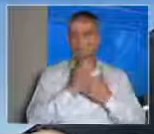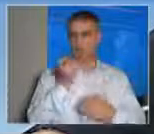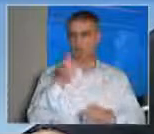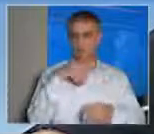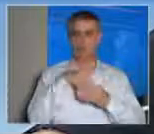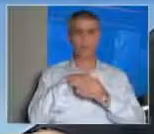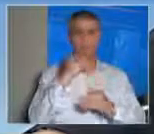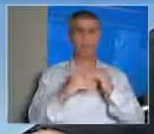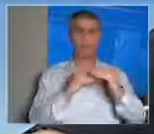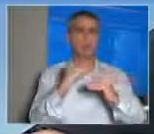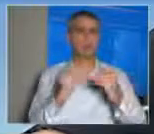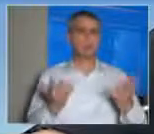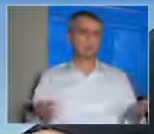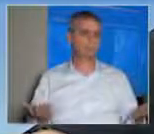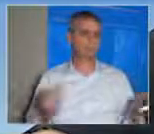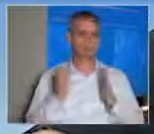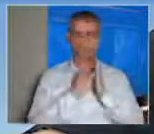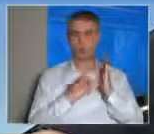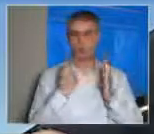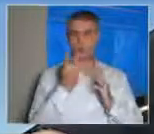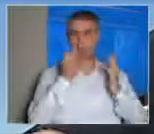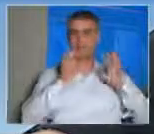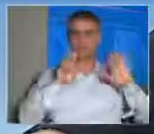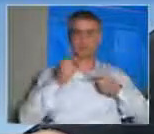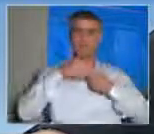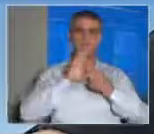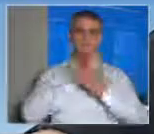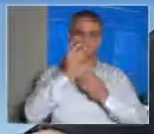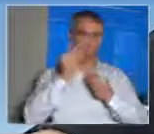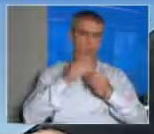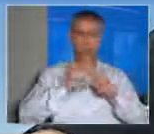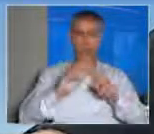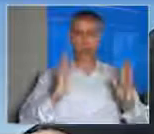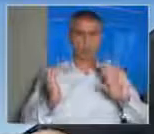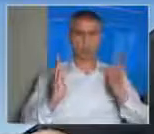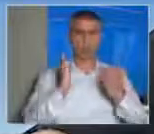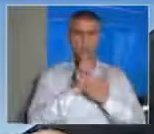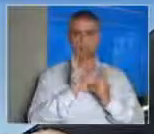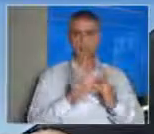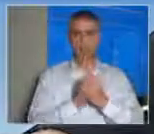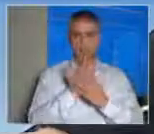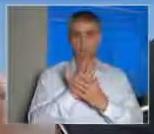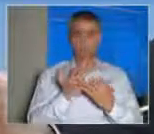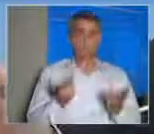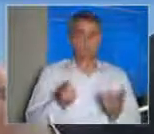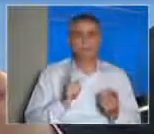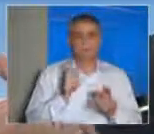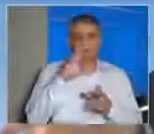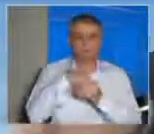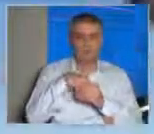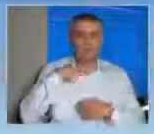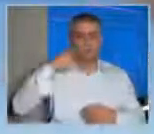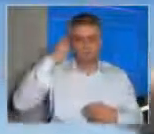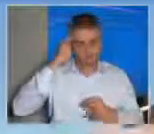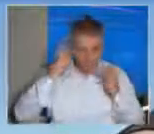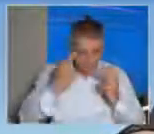בתוך התהליך. החוק הרי נותן 28 פלוס 14, אז יש עוד איזה חודש. שוב, אתה לא מעורב בזה, אני יודע,